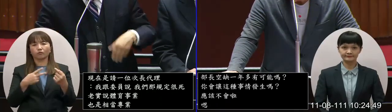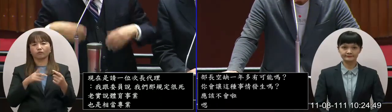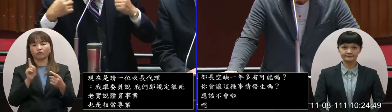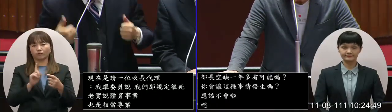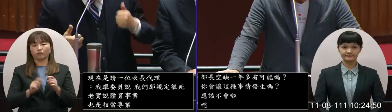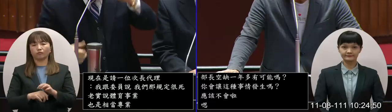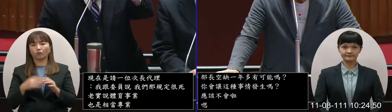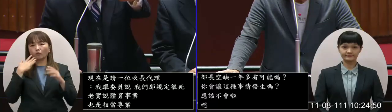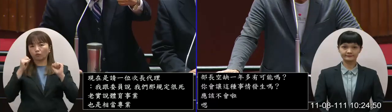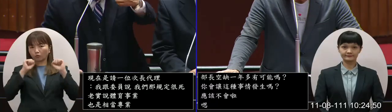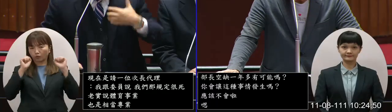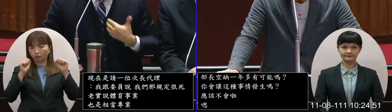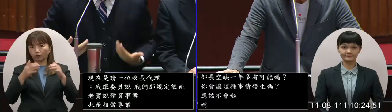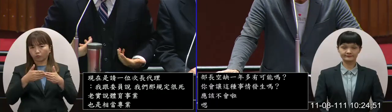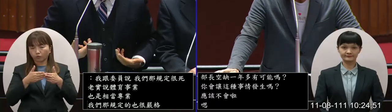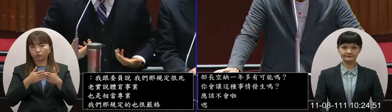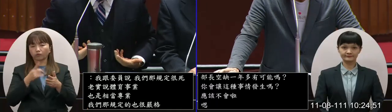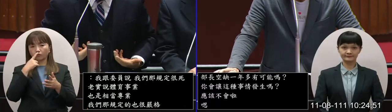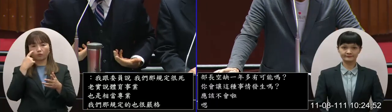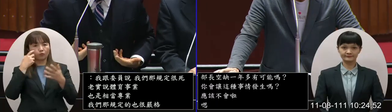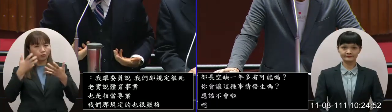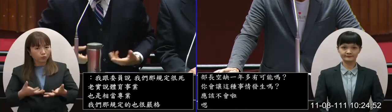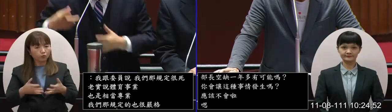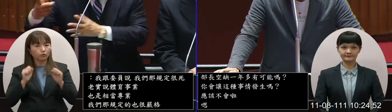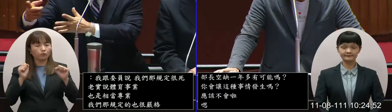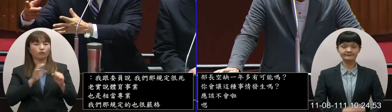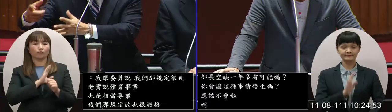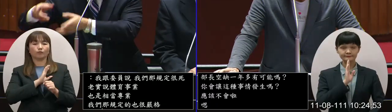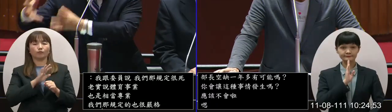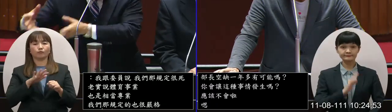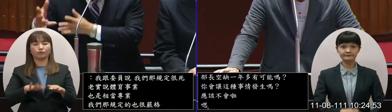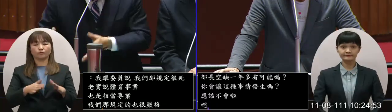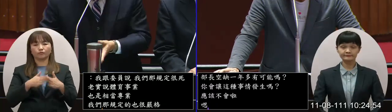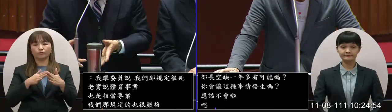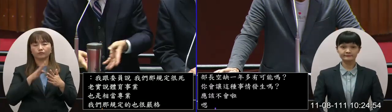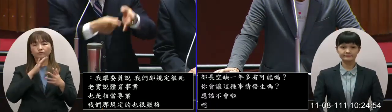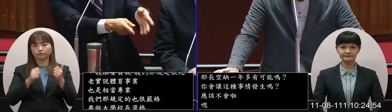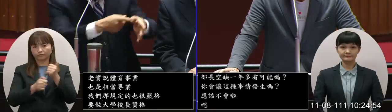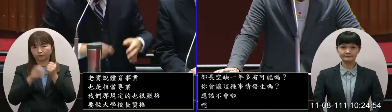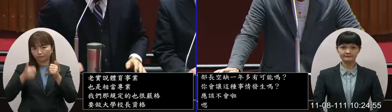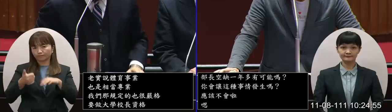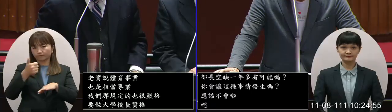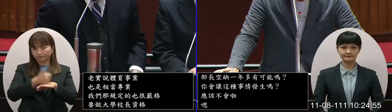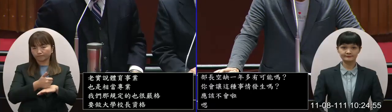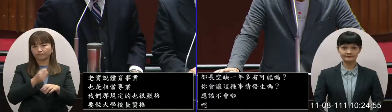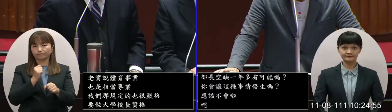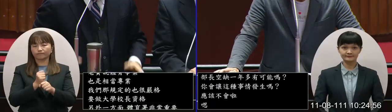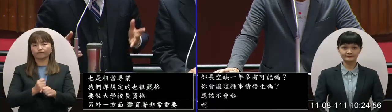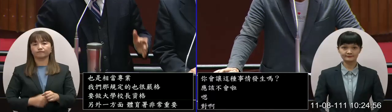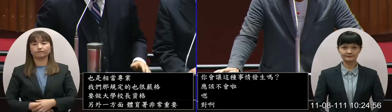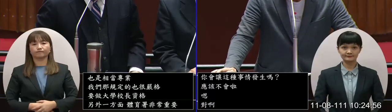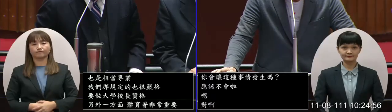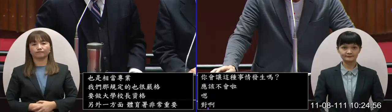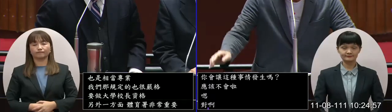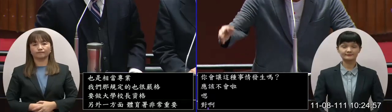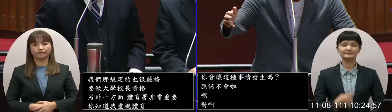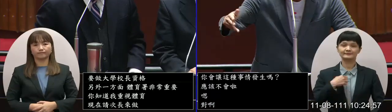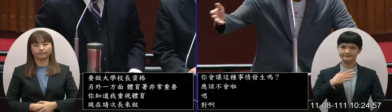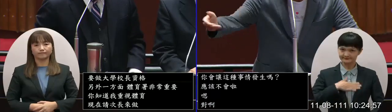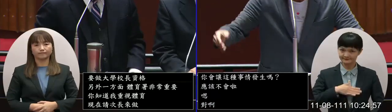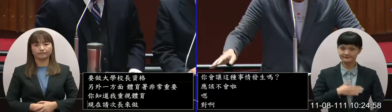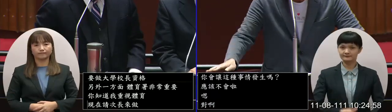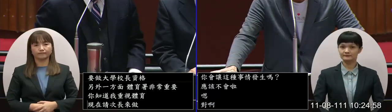哦，体育是非常重要，你知影我重视体育嘛？ 有啊。 所以现在请次长来做。 嗯，哦、我知啦。啊，